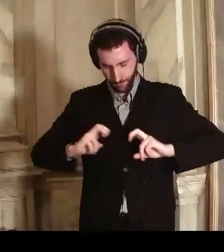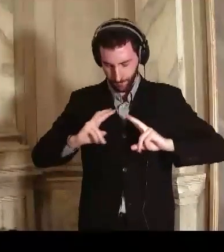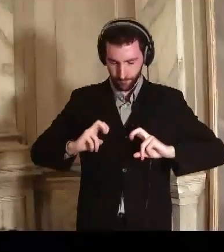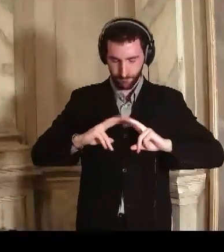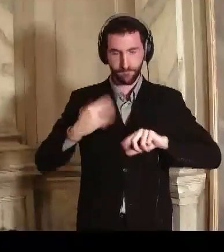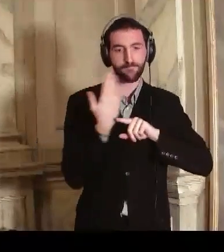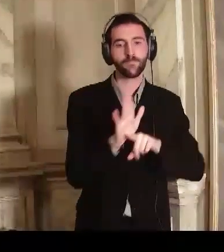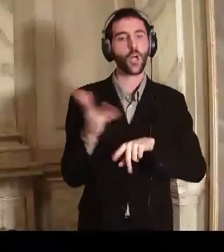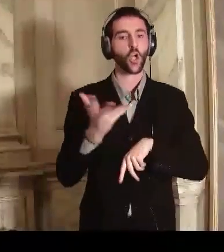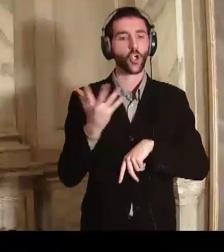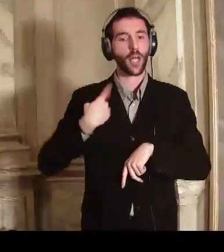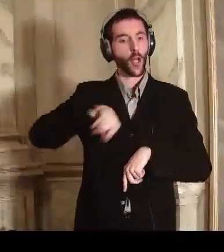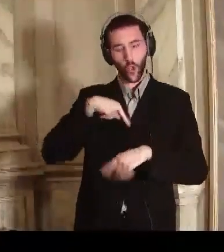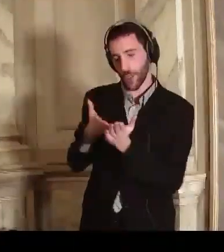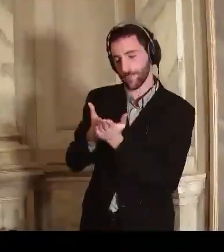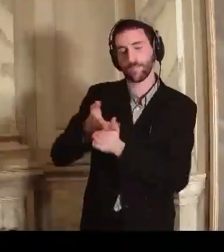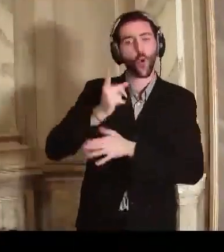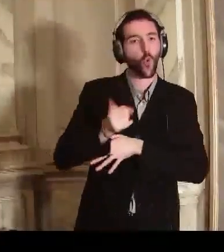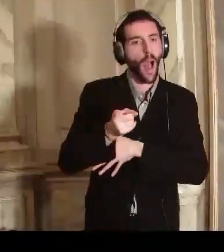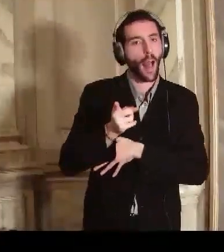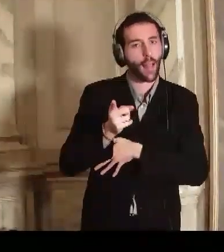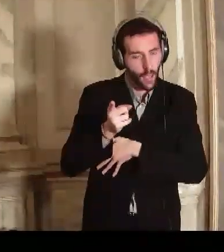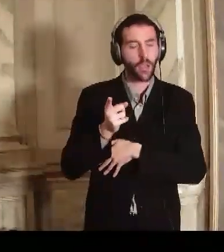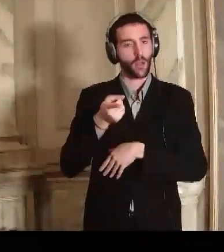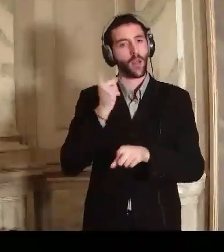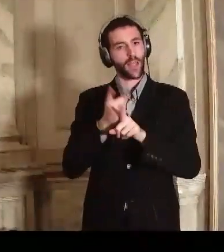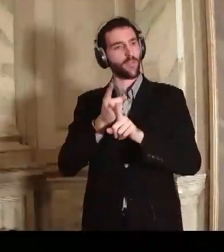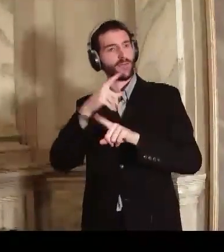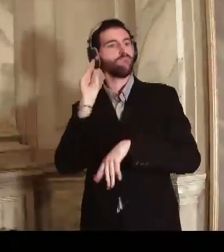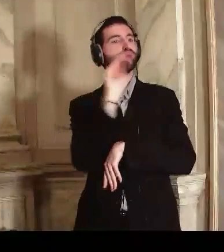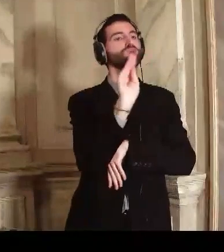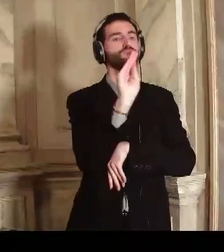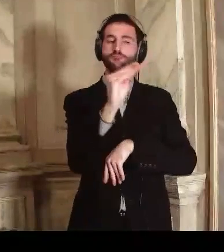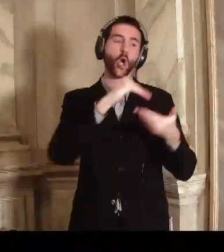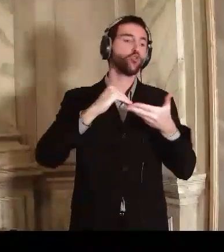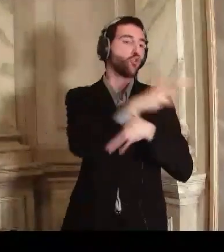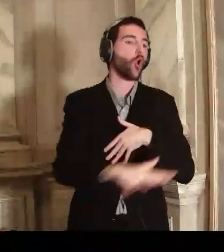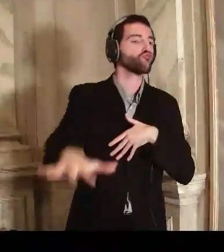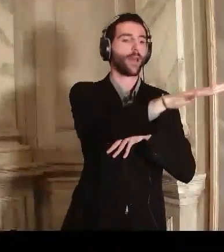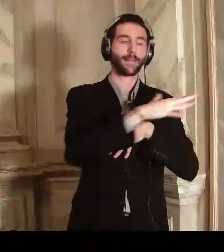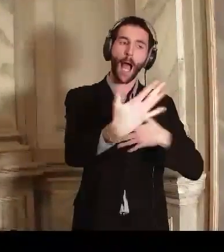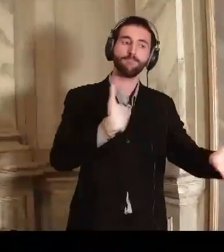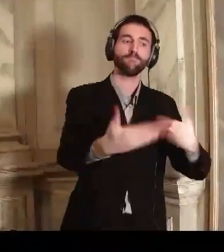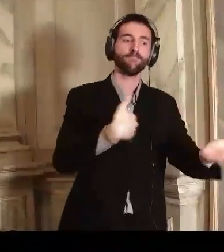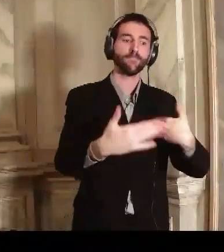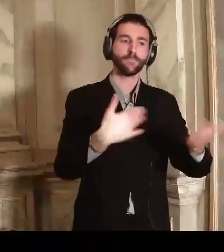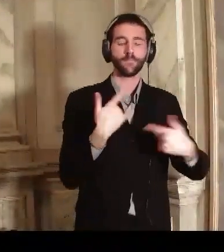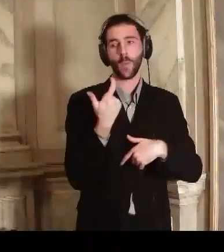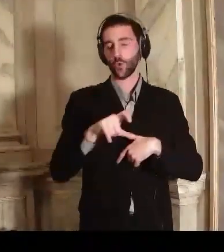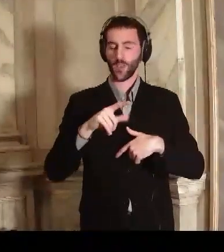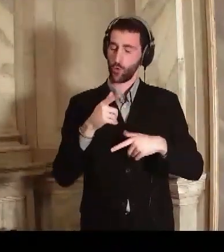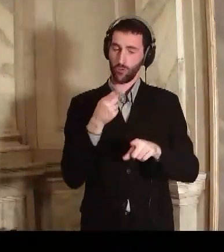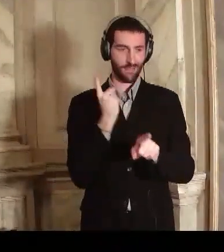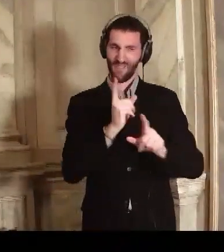direzione ci stiamo muovendo, lanciando un appello urgente al cambiamento della società. Un'ode forse alla crudeltà e all'inutilità